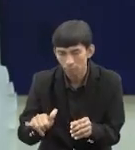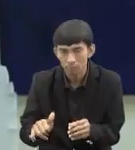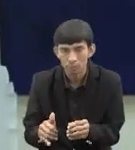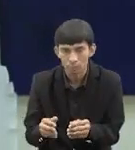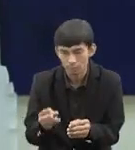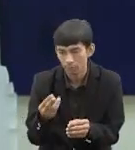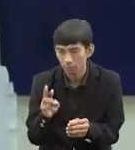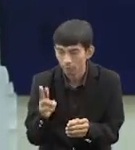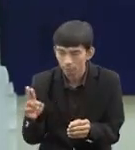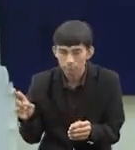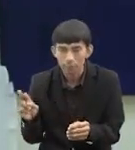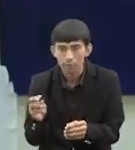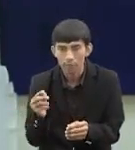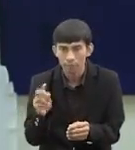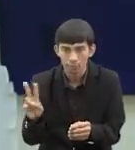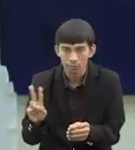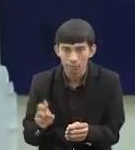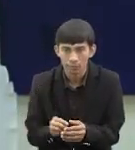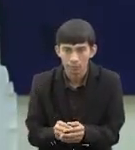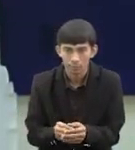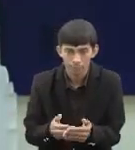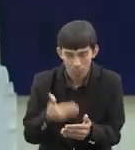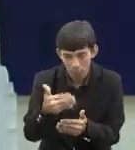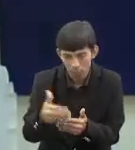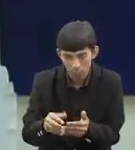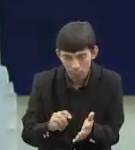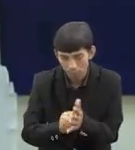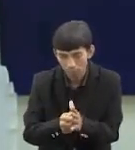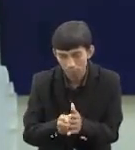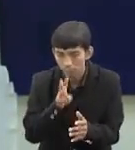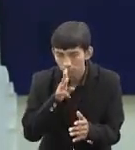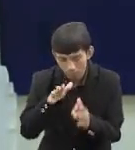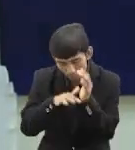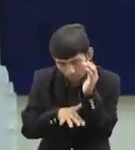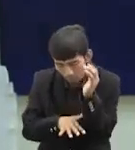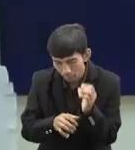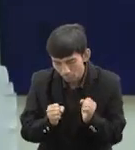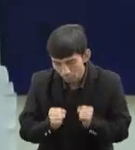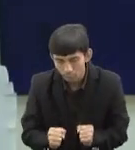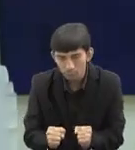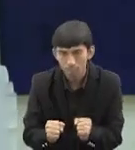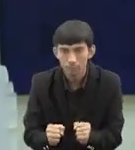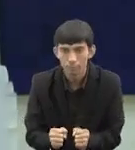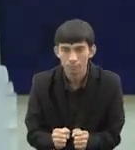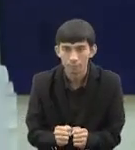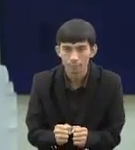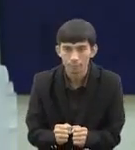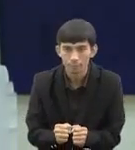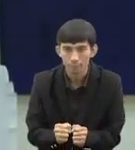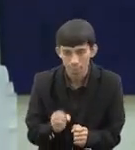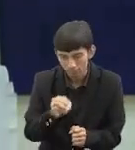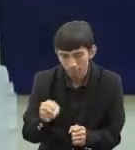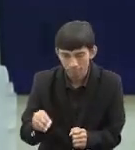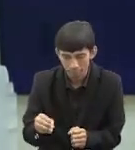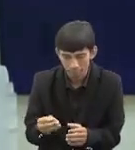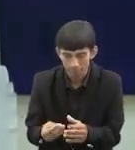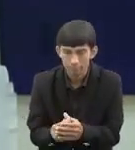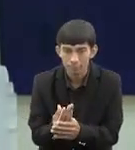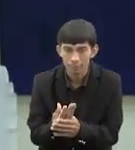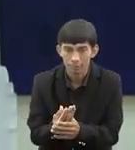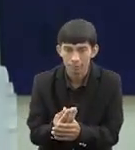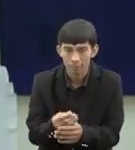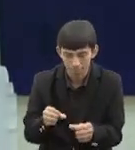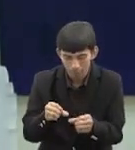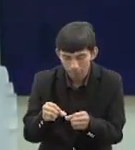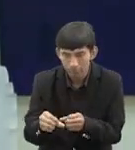đấy xó nơ là bọc chi chiết cõi bề tức sông không khmây khmít nằm